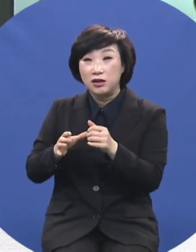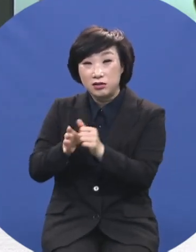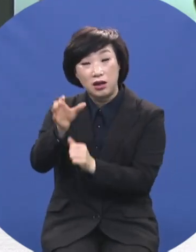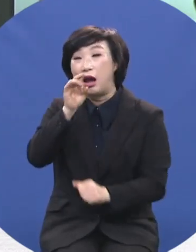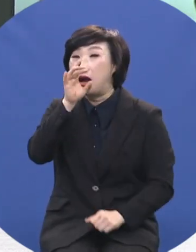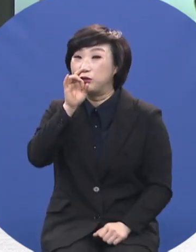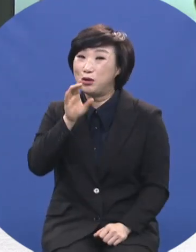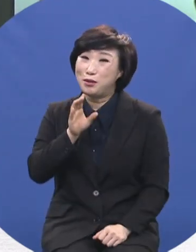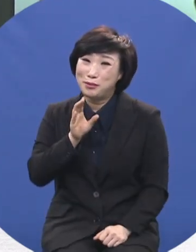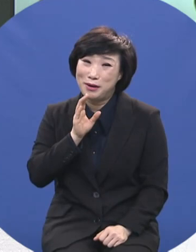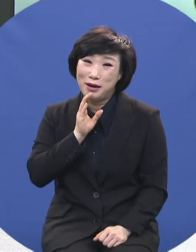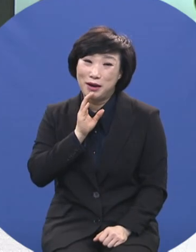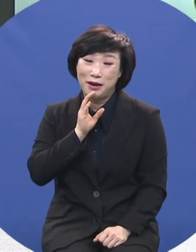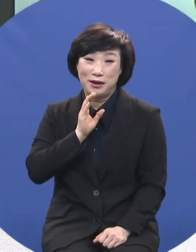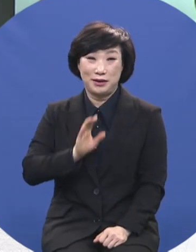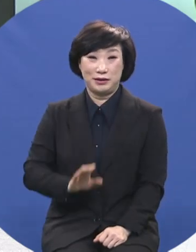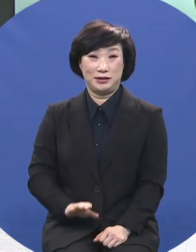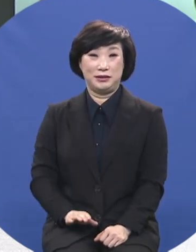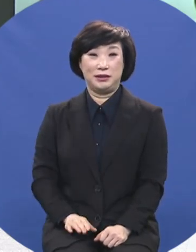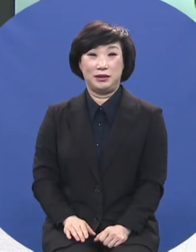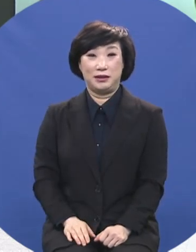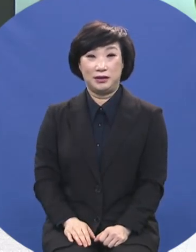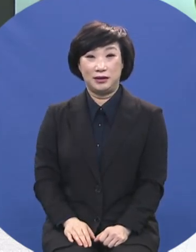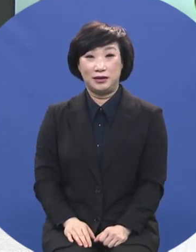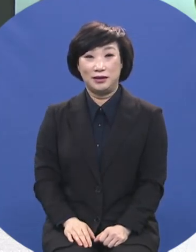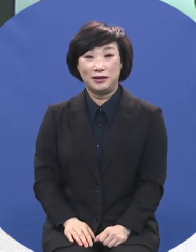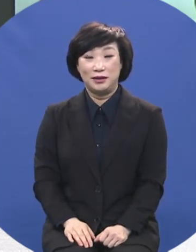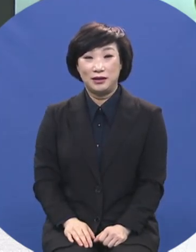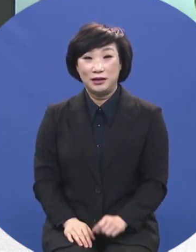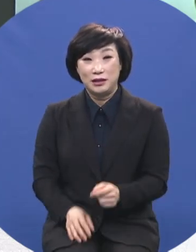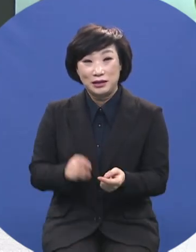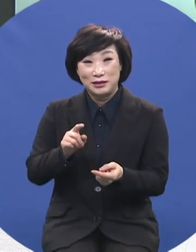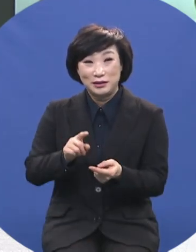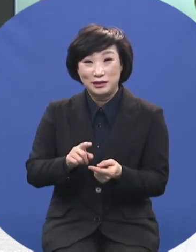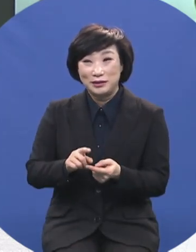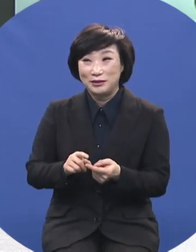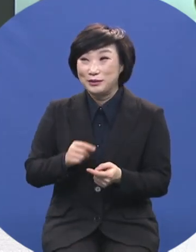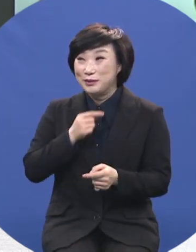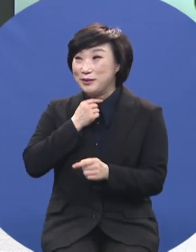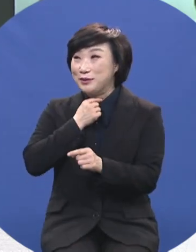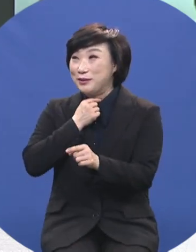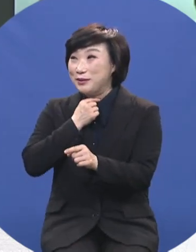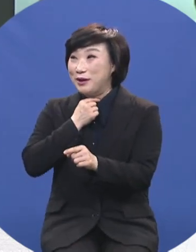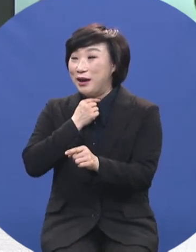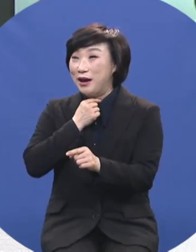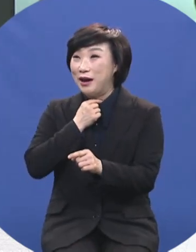것입니다. 예. 그런데 그렇게 되고 싶어서